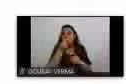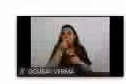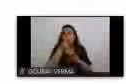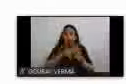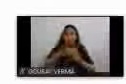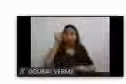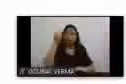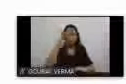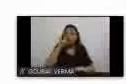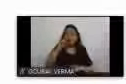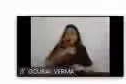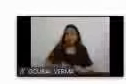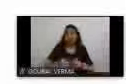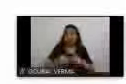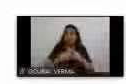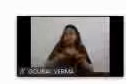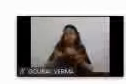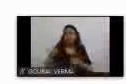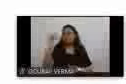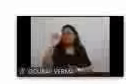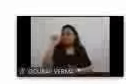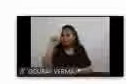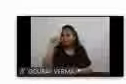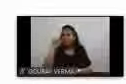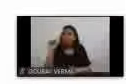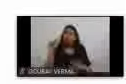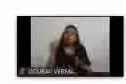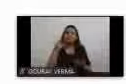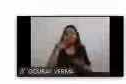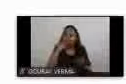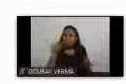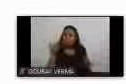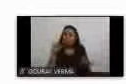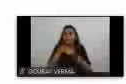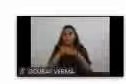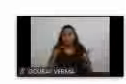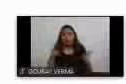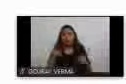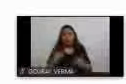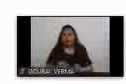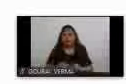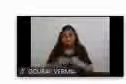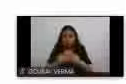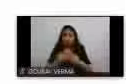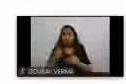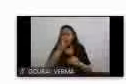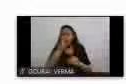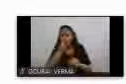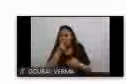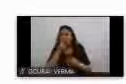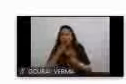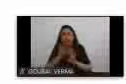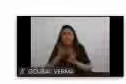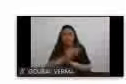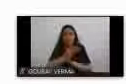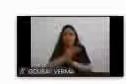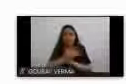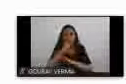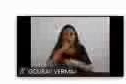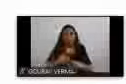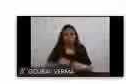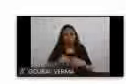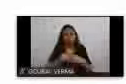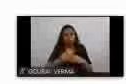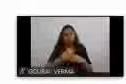है, अल्कोहल पिया है, प्रीमेच्योर बेबी है, ऑक्सीजन हॉस्पिटल में दिया, बेबी का बर्थ